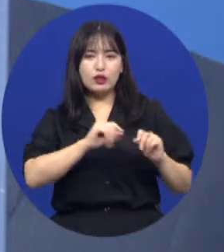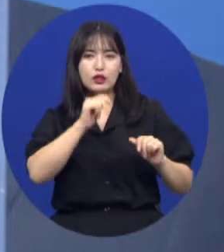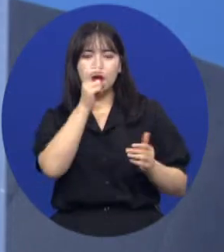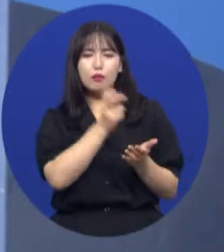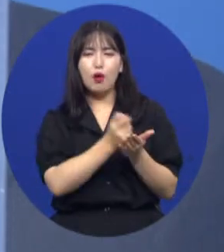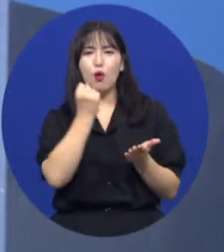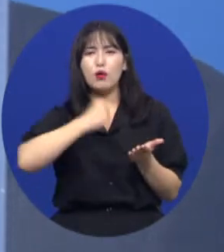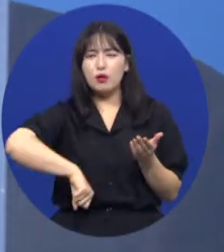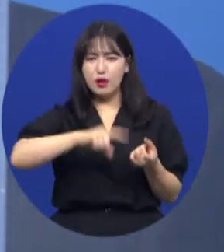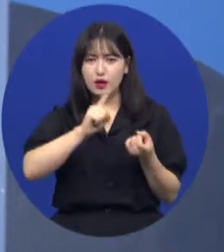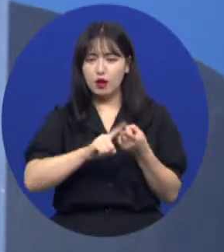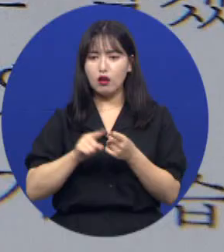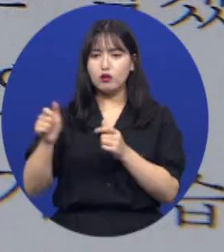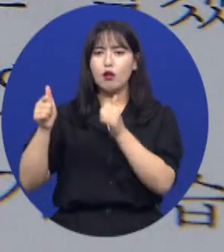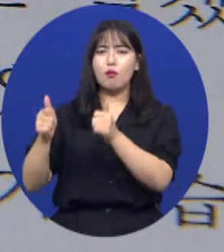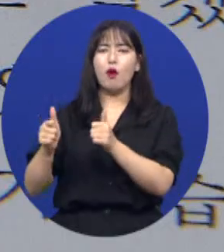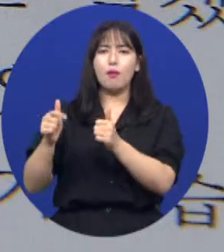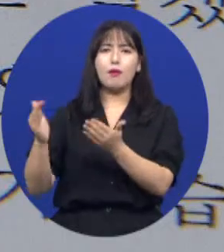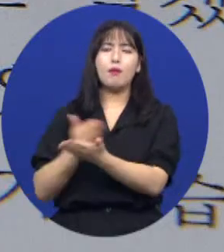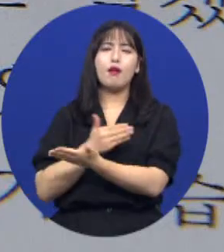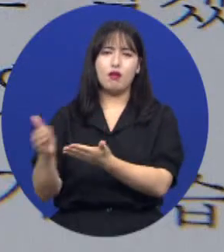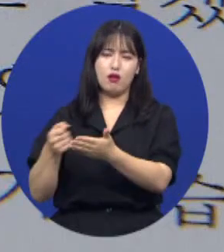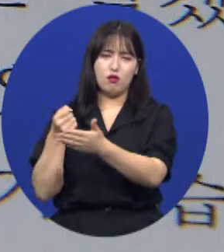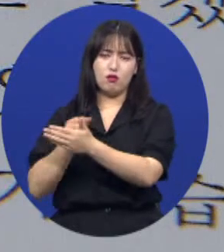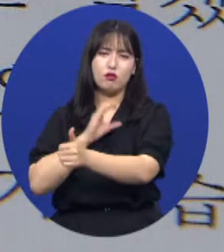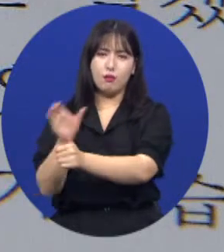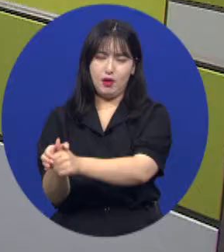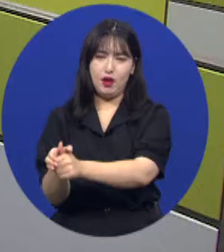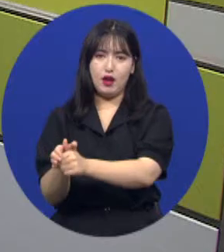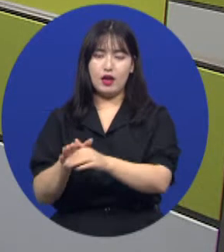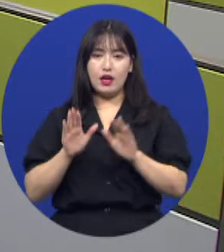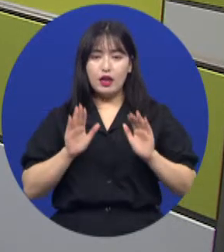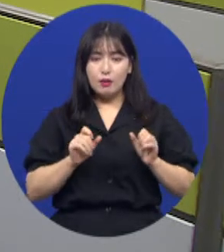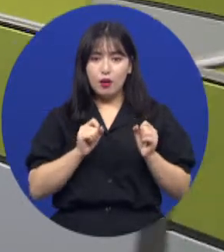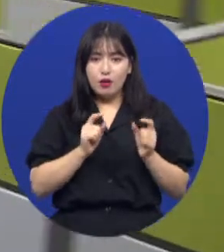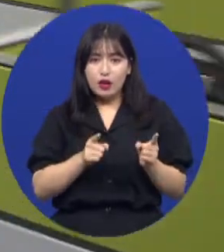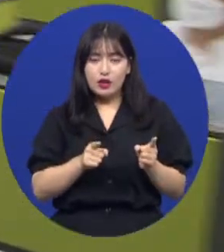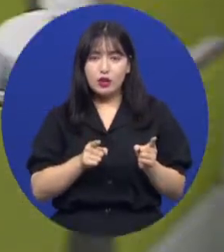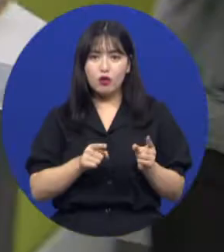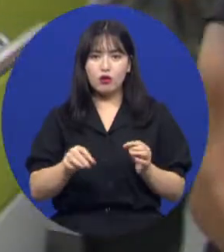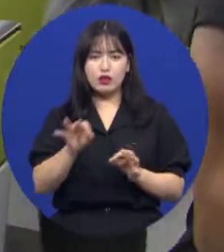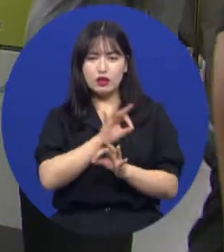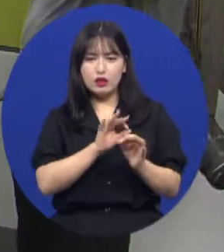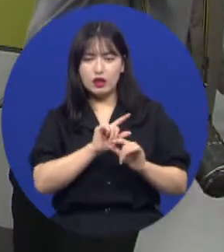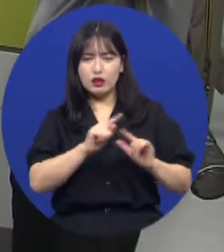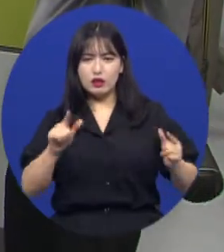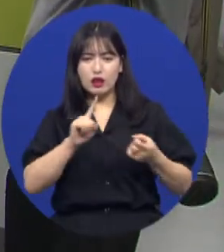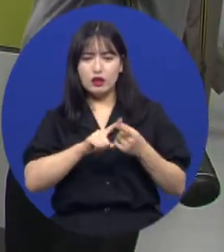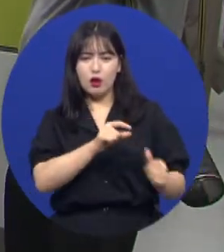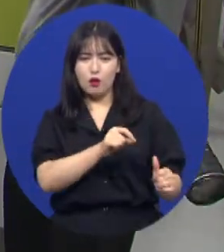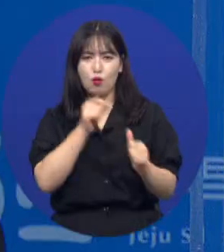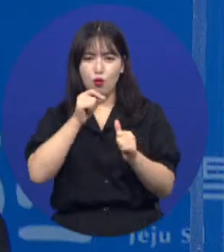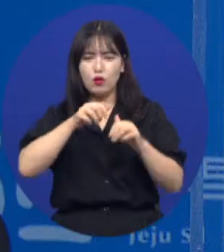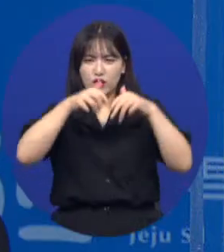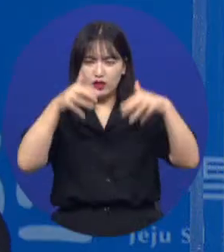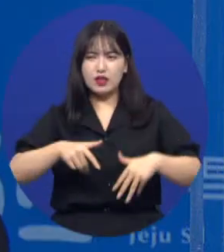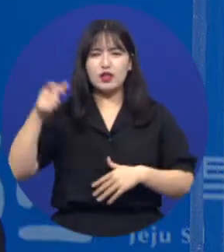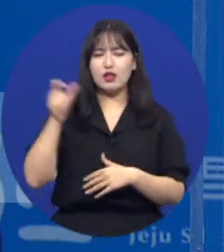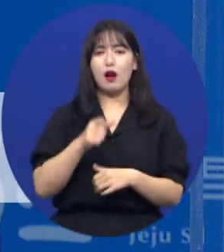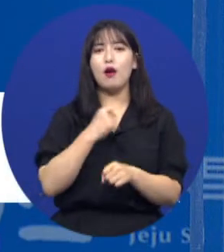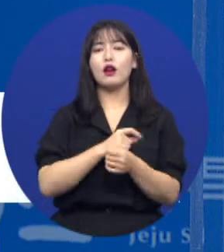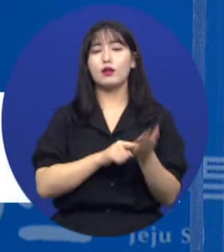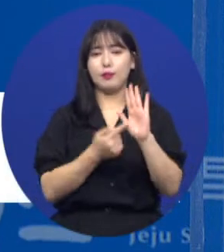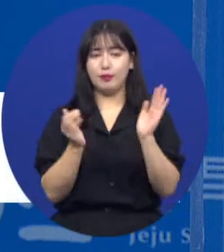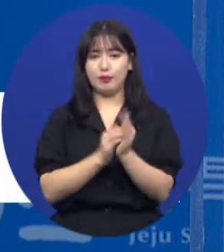소지는 사법기관이 판단할 일이며 이번을 계기로 인사검증 체계를 강화하겠다고 말했습니다. 이번